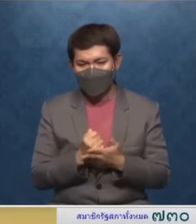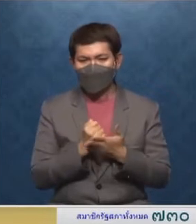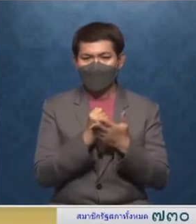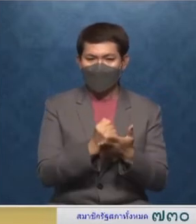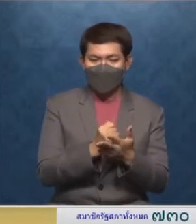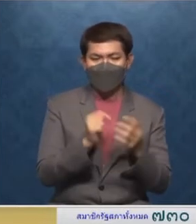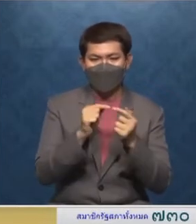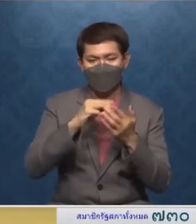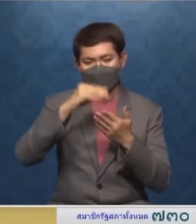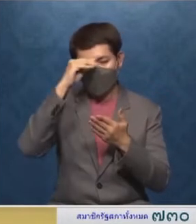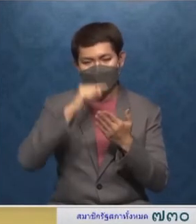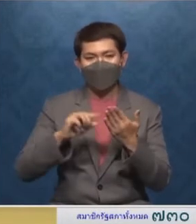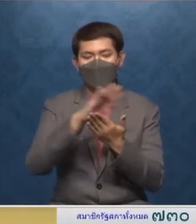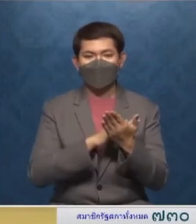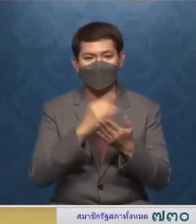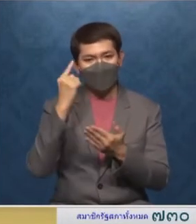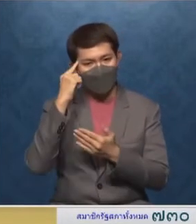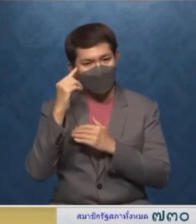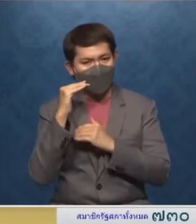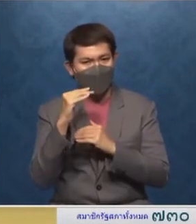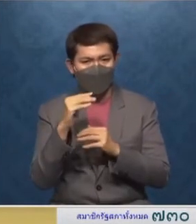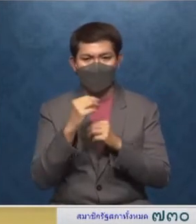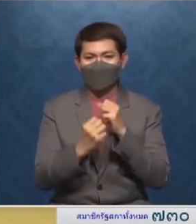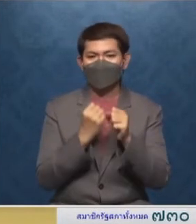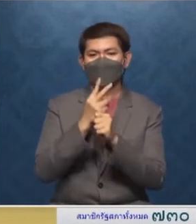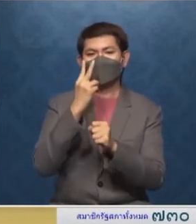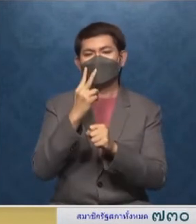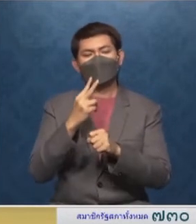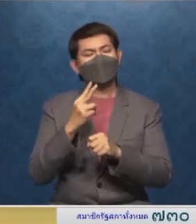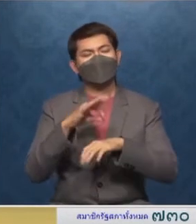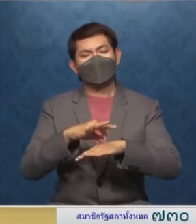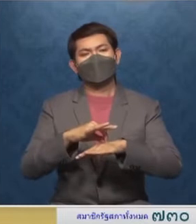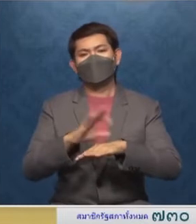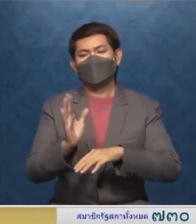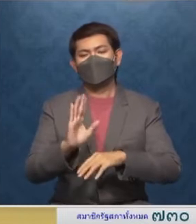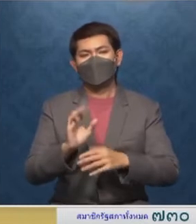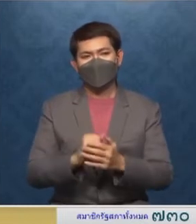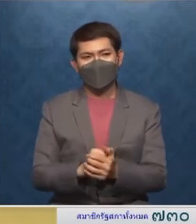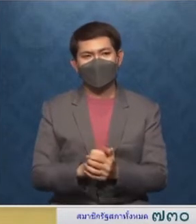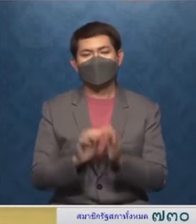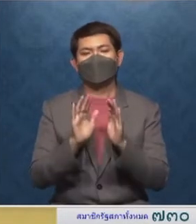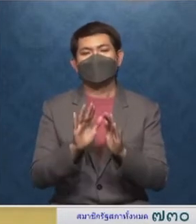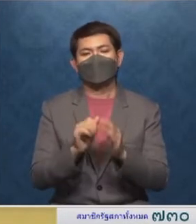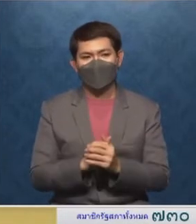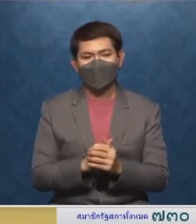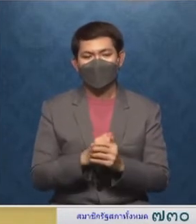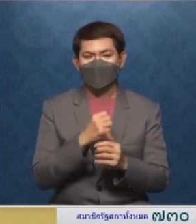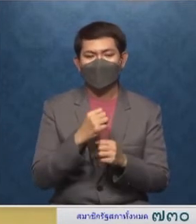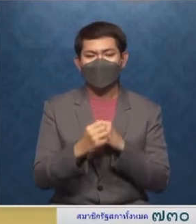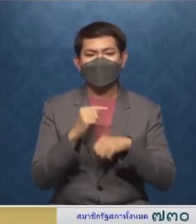การศึกษาแห่งชาติเนี่ยก็ไม่น่าจะต้องกำหนดวาระ2ปีนะครับอันนี้ก็อยากจะให้มีข้อยกเว้นบ้างนะ